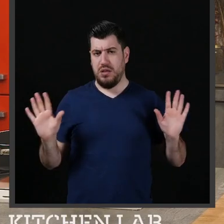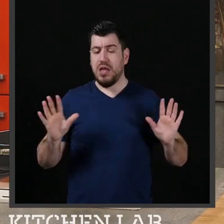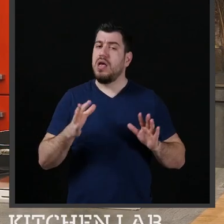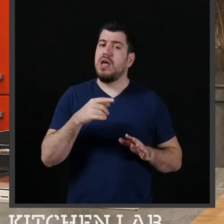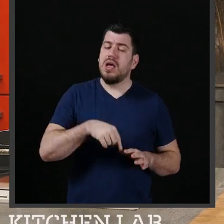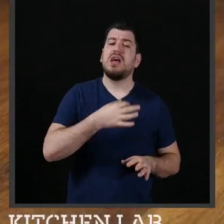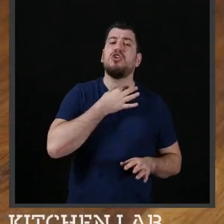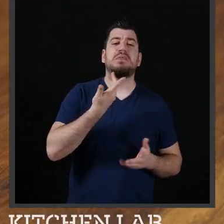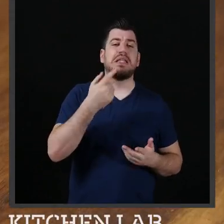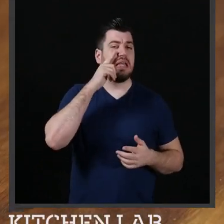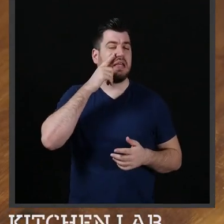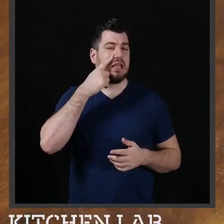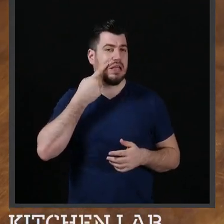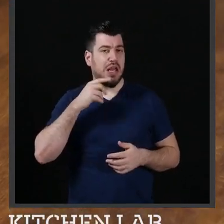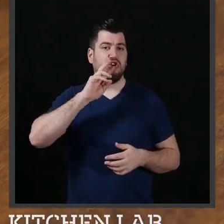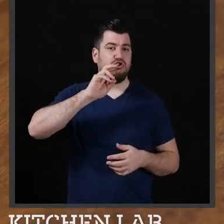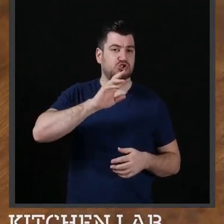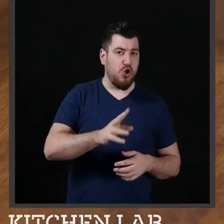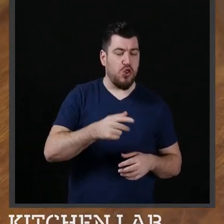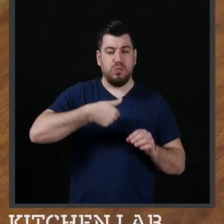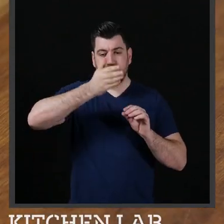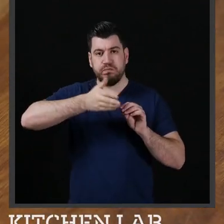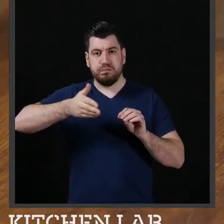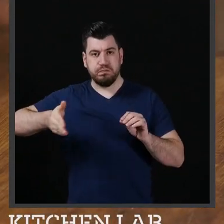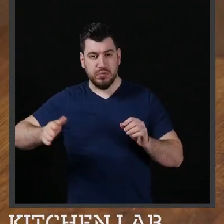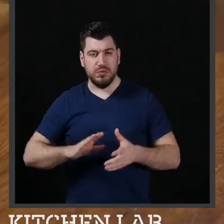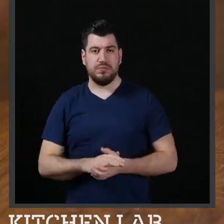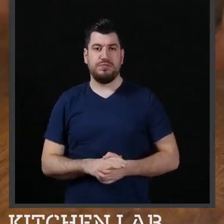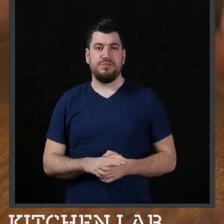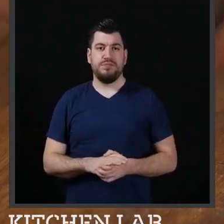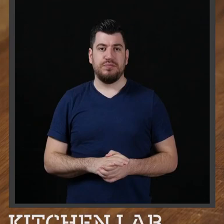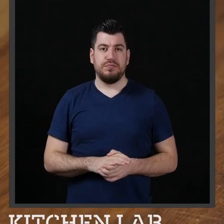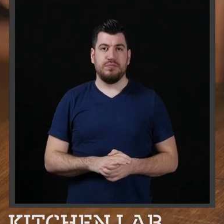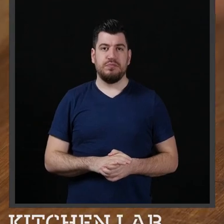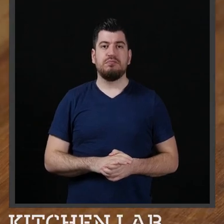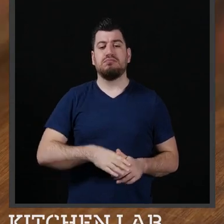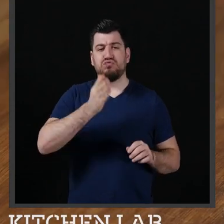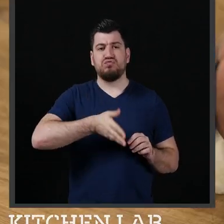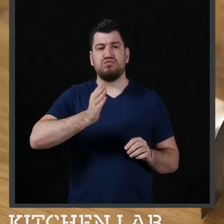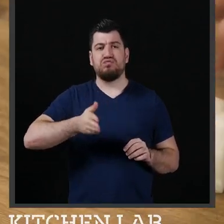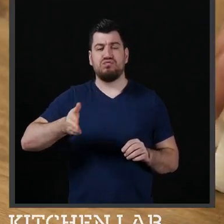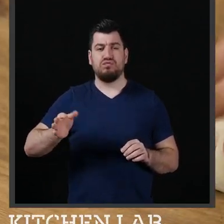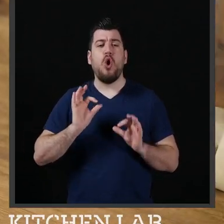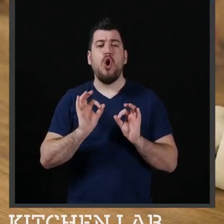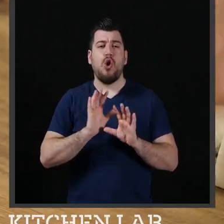σκόρδο. Χοντροκόψτε το κρεμμύδι, εδώ δεν χρειάζεται να το κάνετε τέλεια. Χοντροκόψτε το.